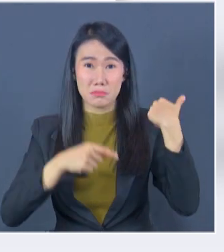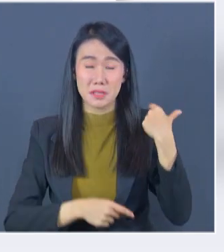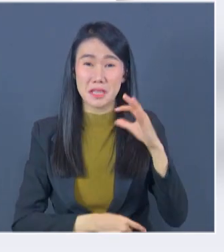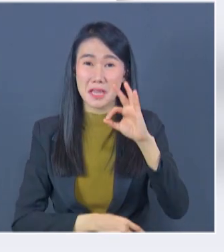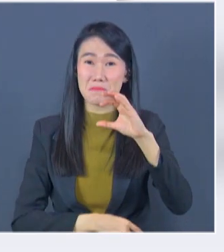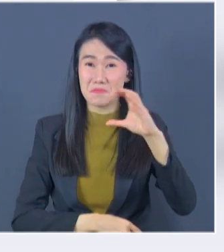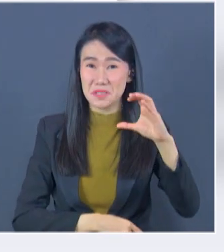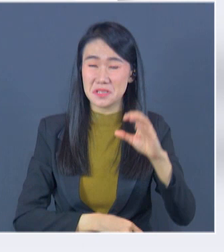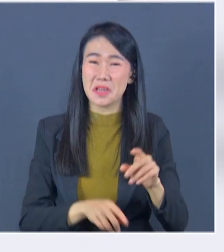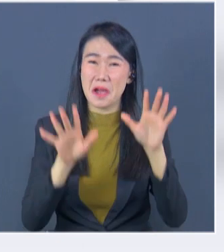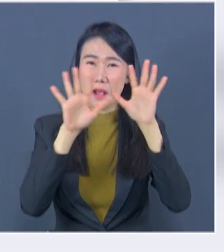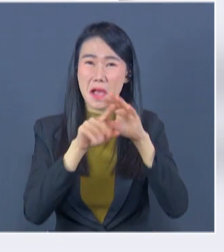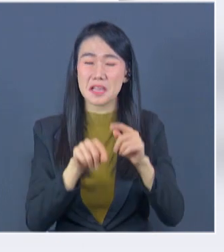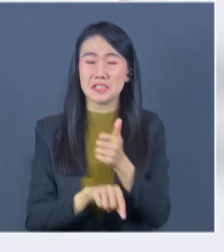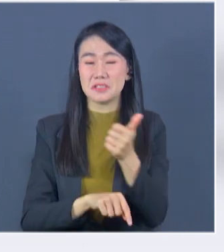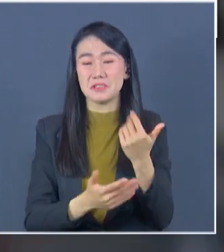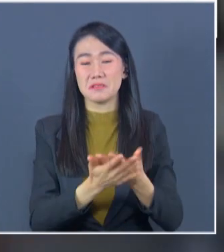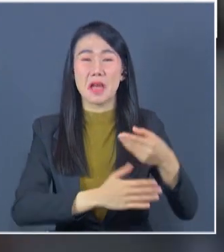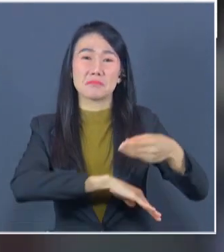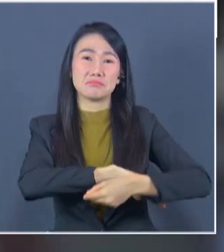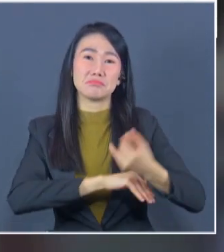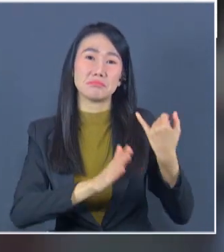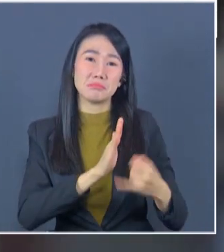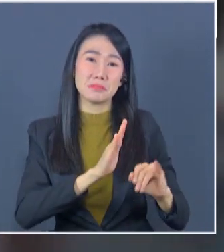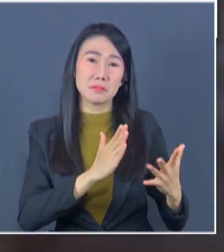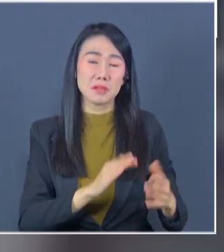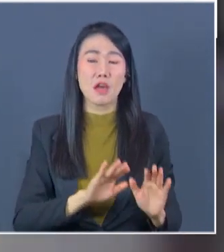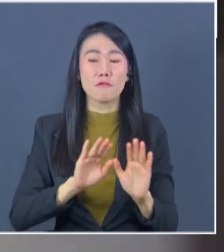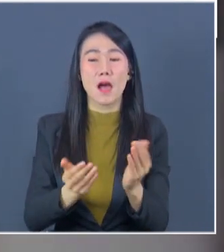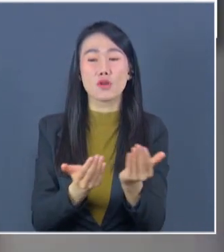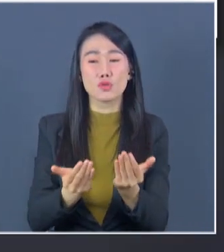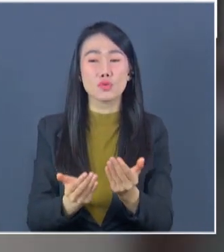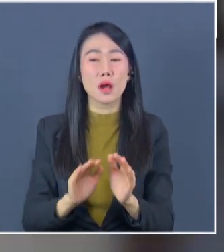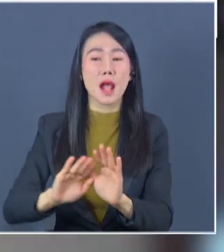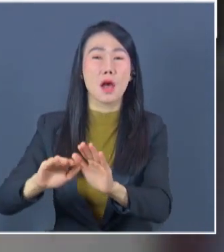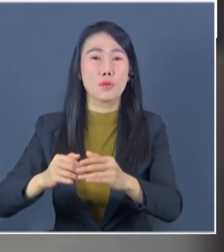นี่ดีจังนะครับรับเงินโจรก็ไม่ผิดฝากลูกเป็นทหารก็ไม่ผิด